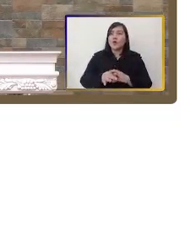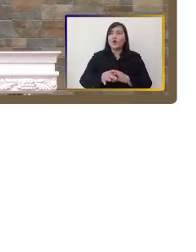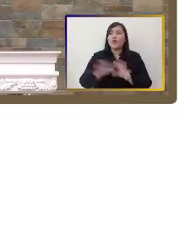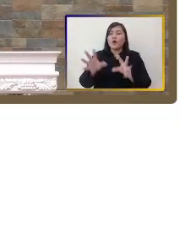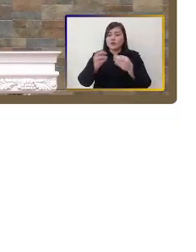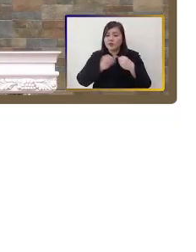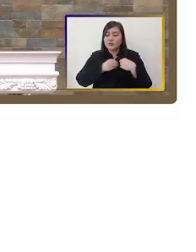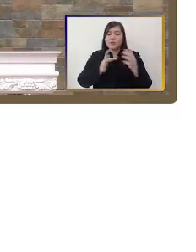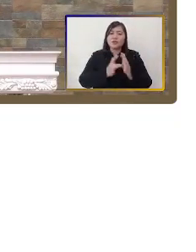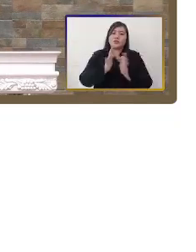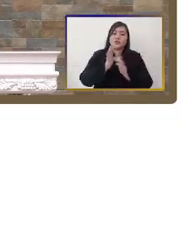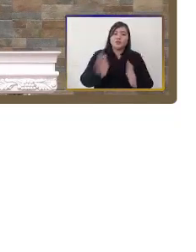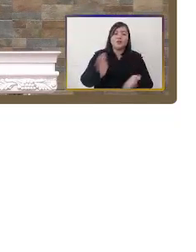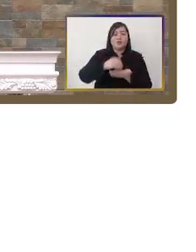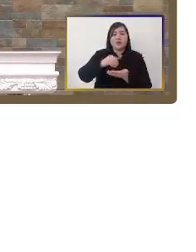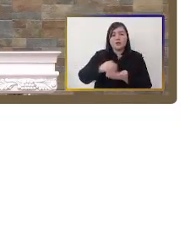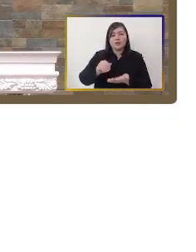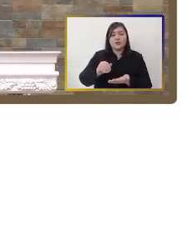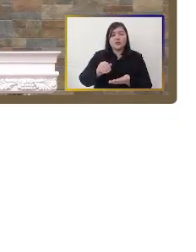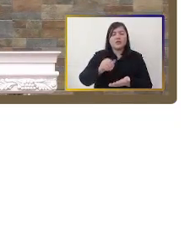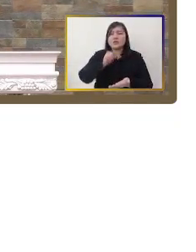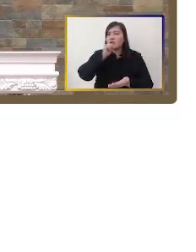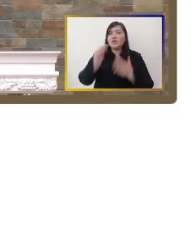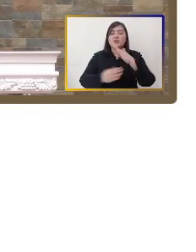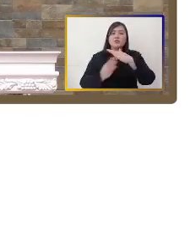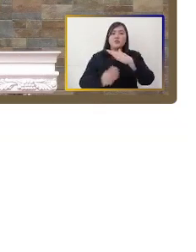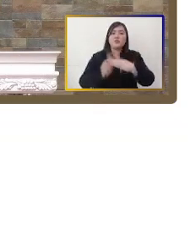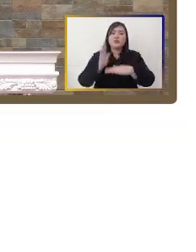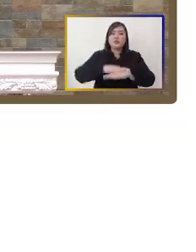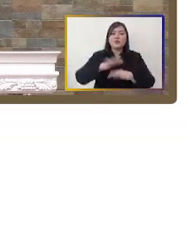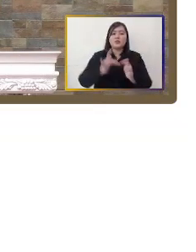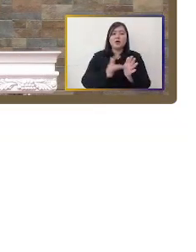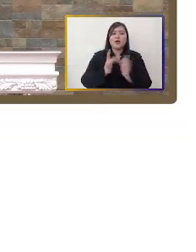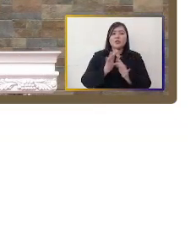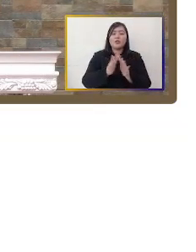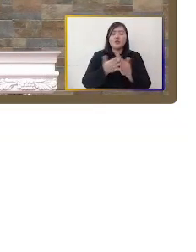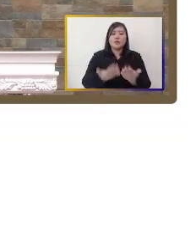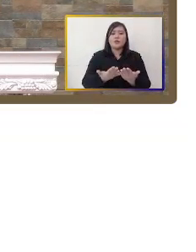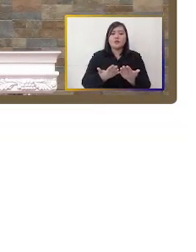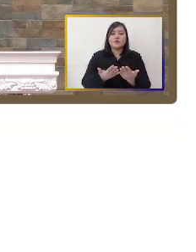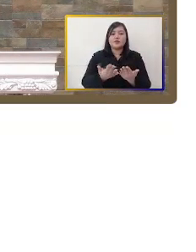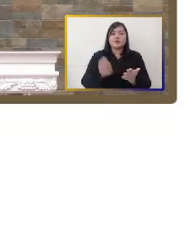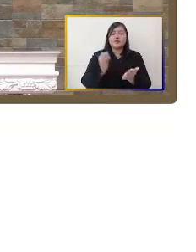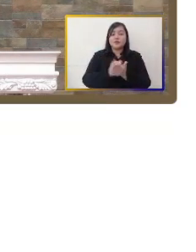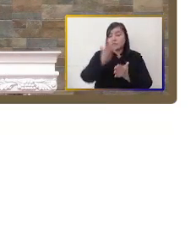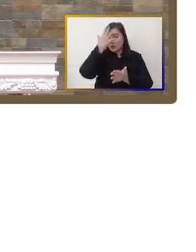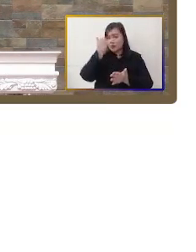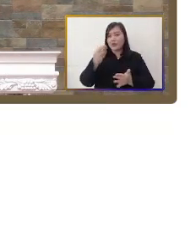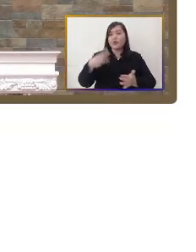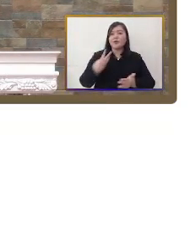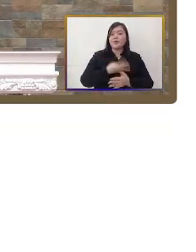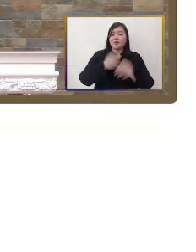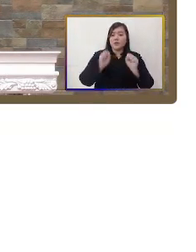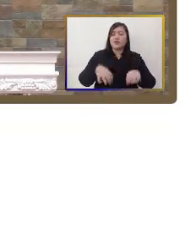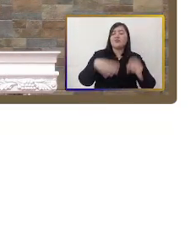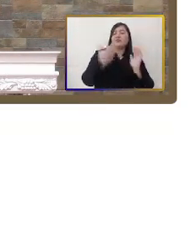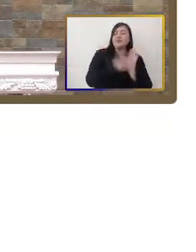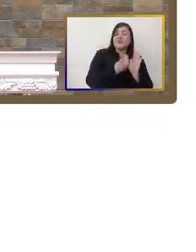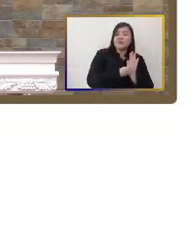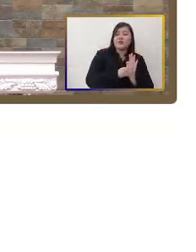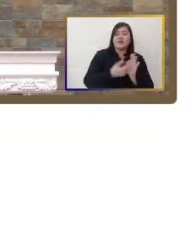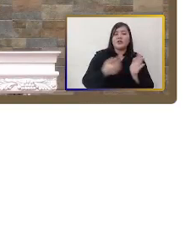see, basta-basta nilang sila, sa panaginip lang. Kaya nga maliwanag na gawa-gawa lang ito mga kapatid eh. You see, ito